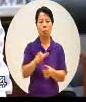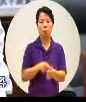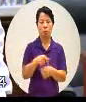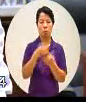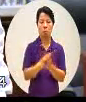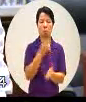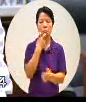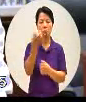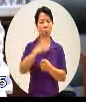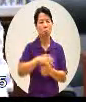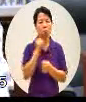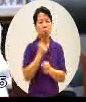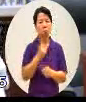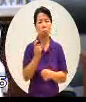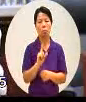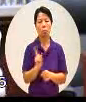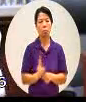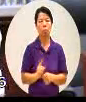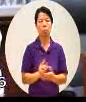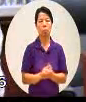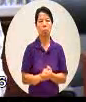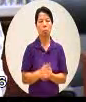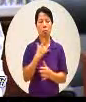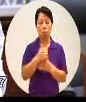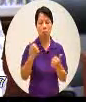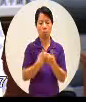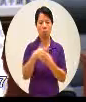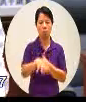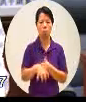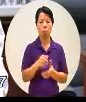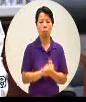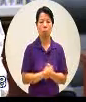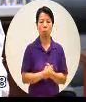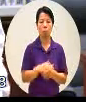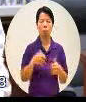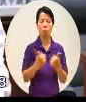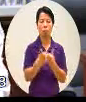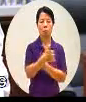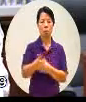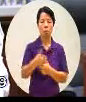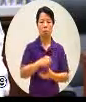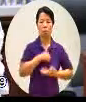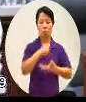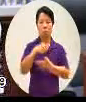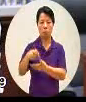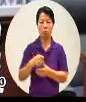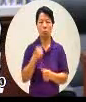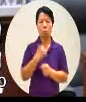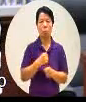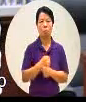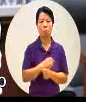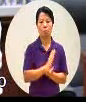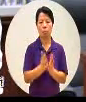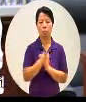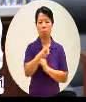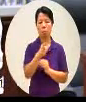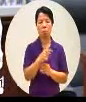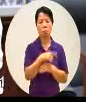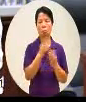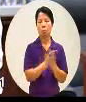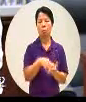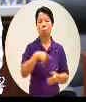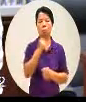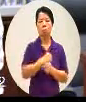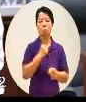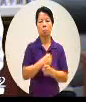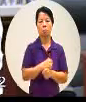什么？哦，啊，连阮议会、讲议员建议的去做对做对，搞今天的执行啊，这种